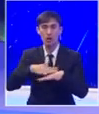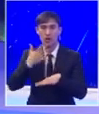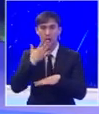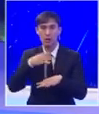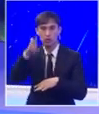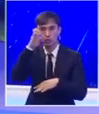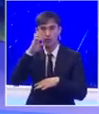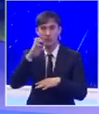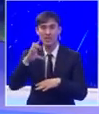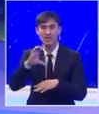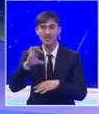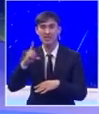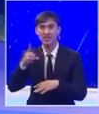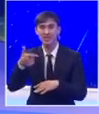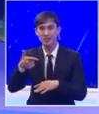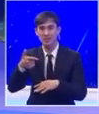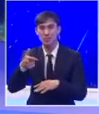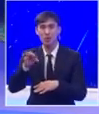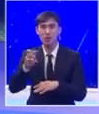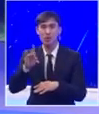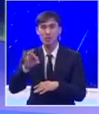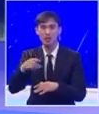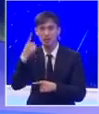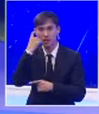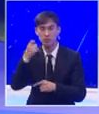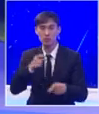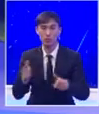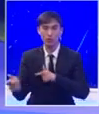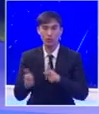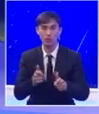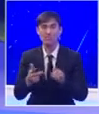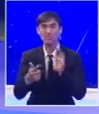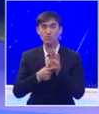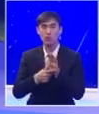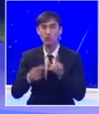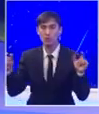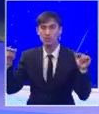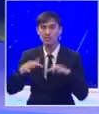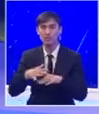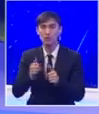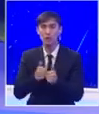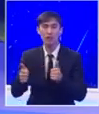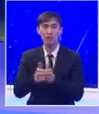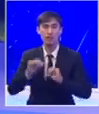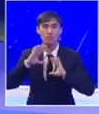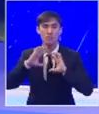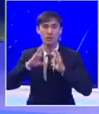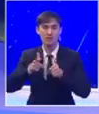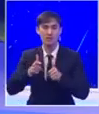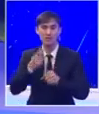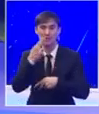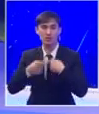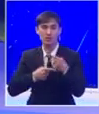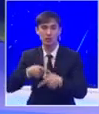дня создания организации. Маулин Ашимбаев также сообщил о ходе подготовки к 7-му съезду лидеров мировых и традиционных